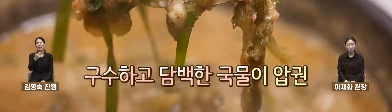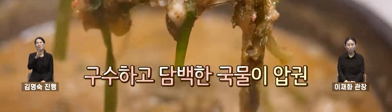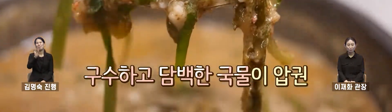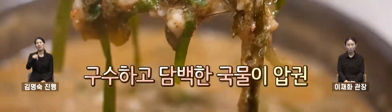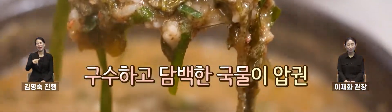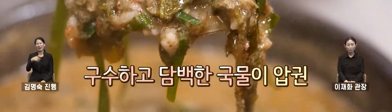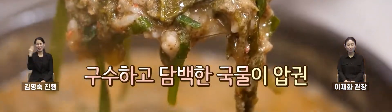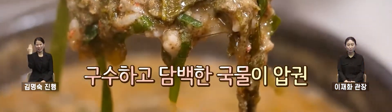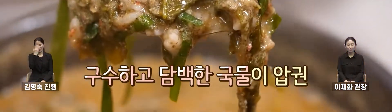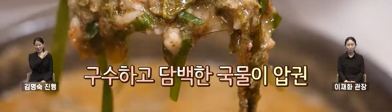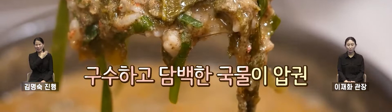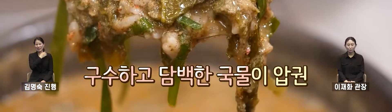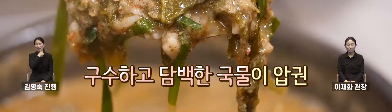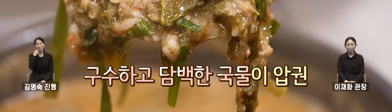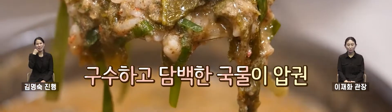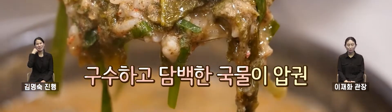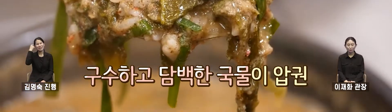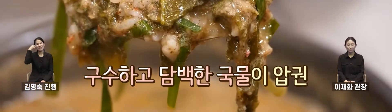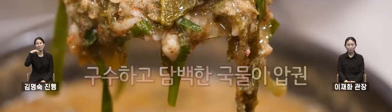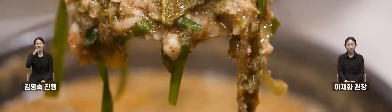담백하고, 네. 그리고,